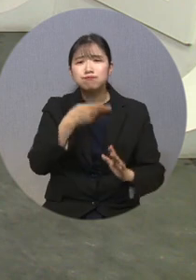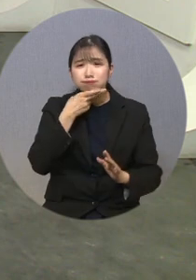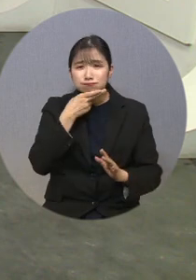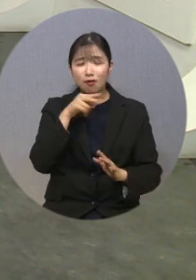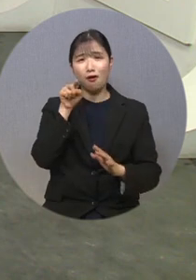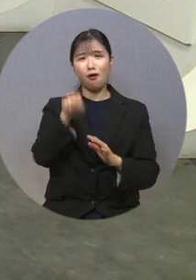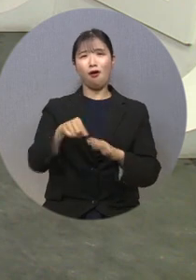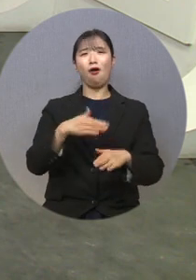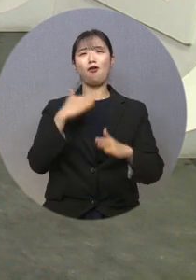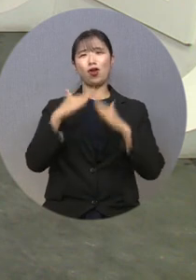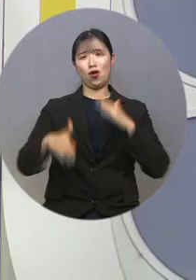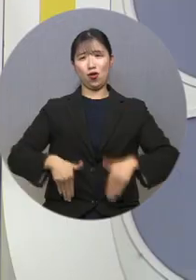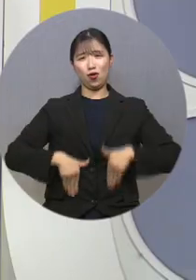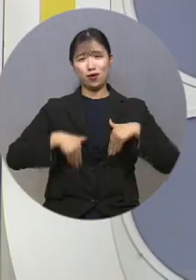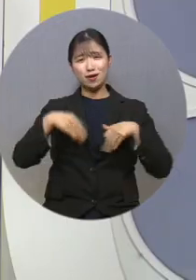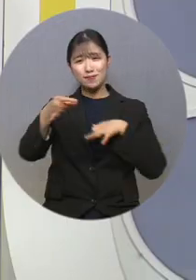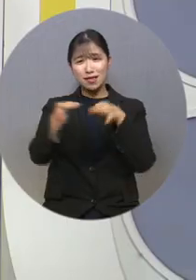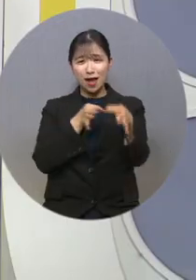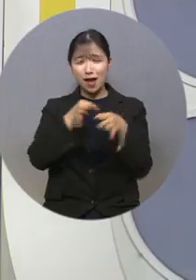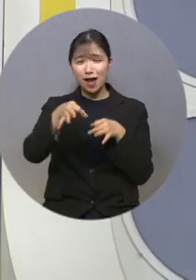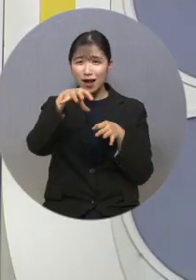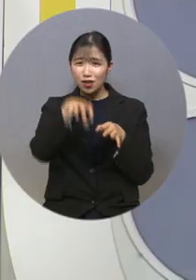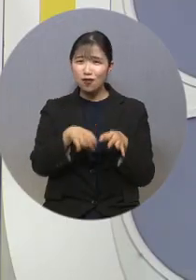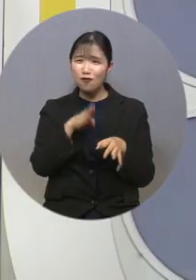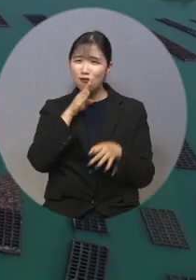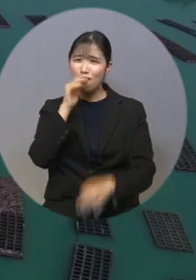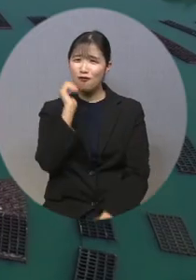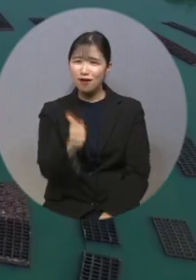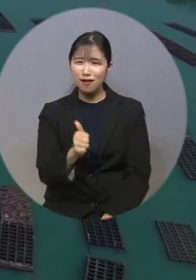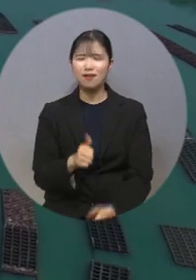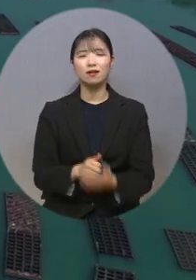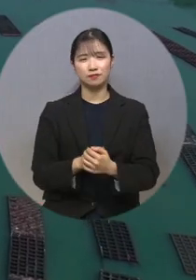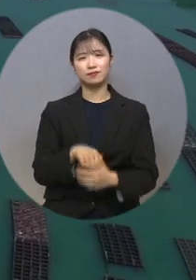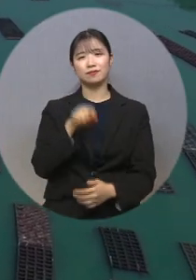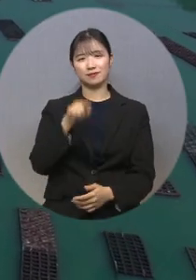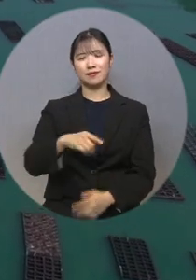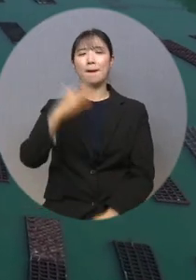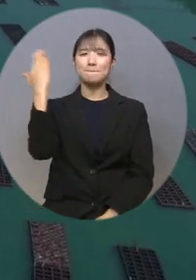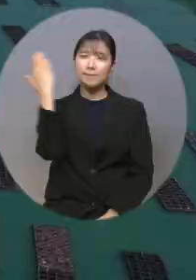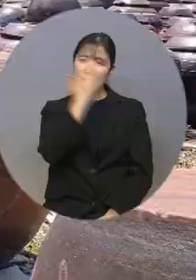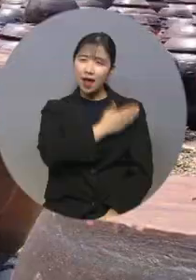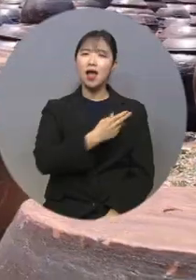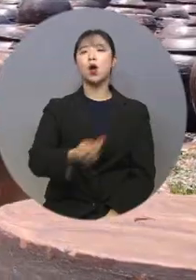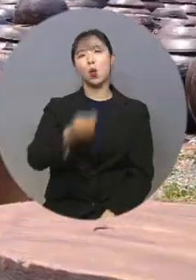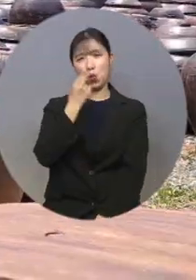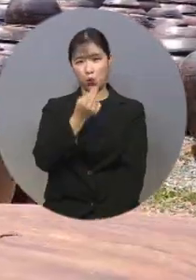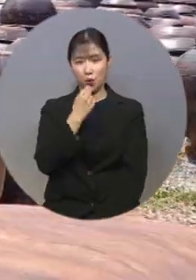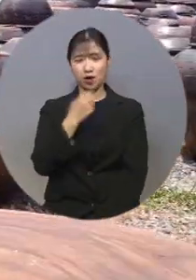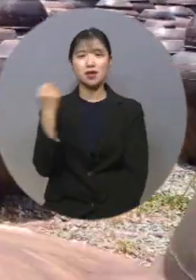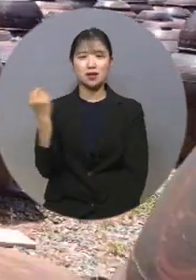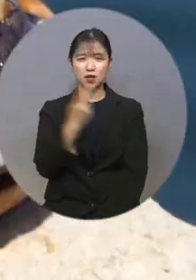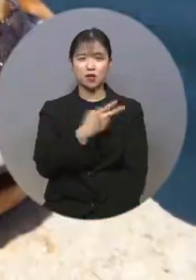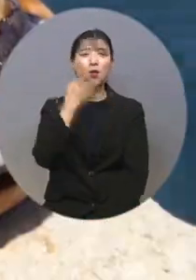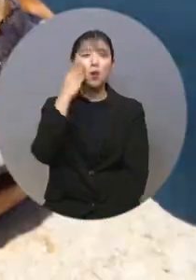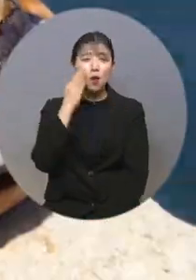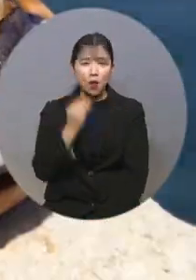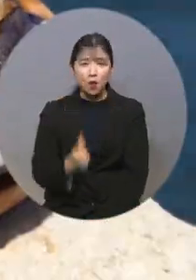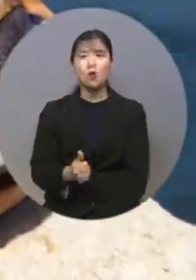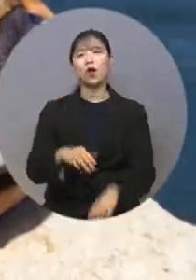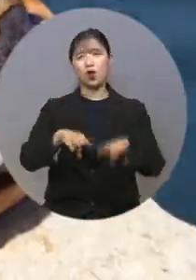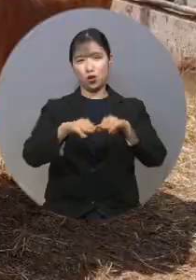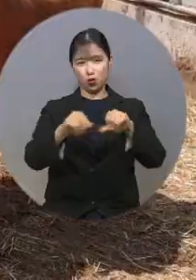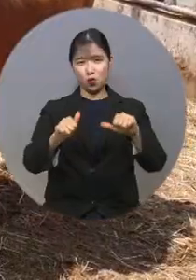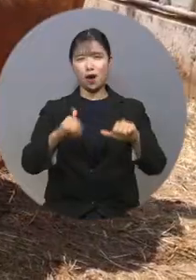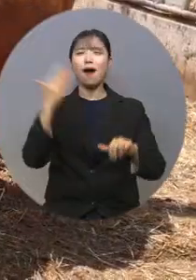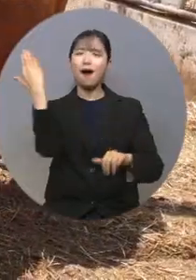남도장터 최고입니다. 남도장터에는 남도의 맑은 공기와 그다음에 기름진 토양, 네. 또